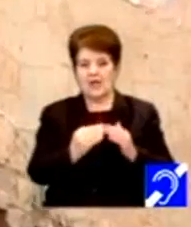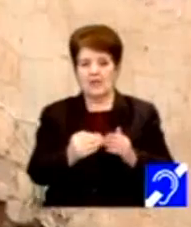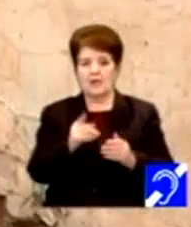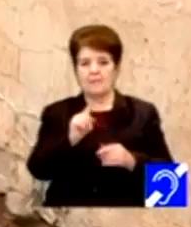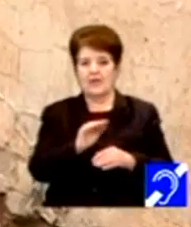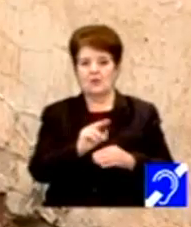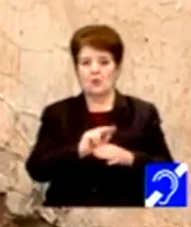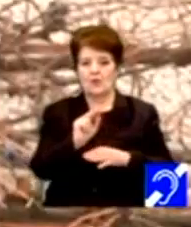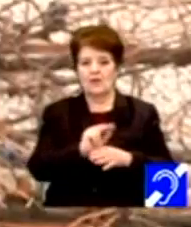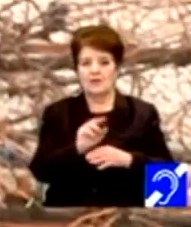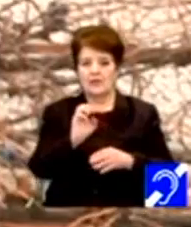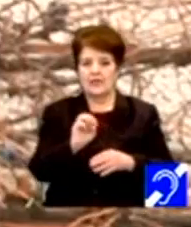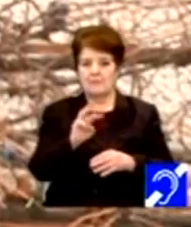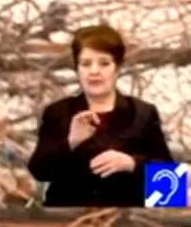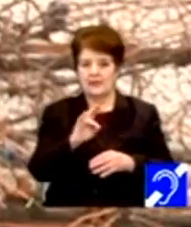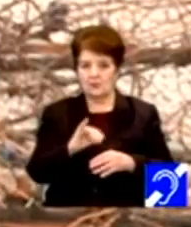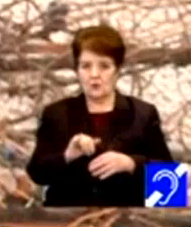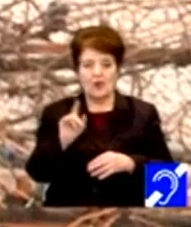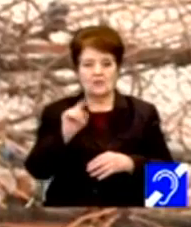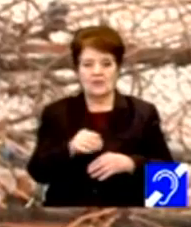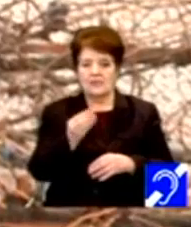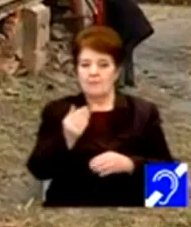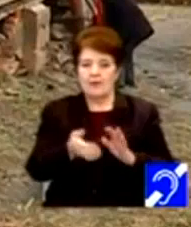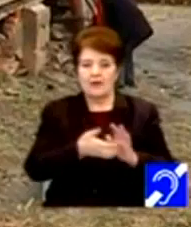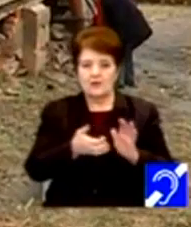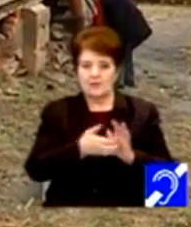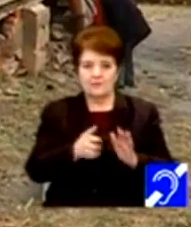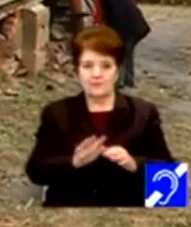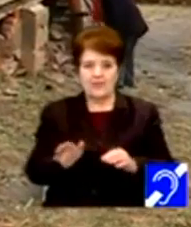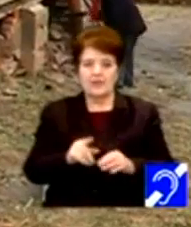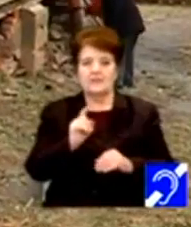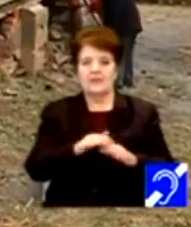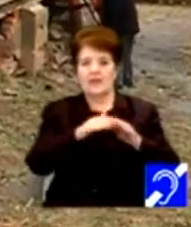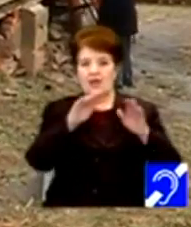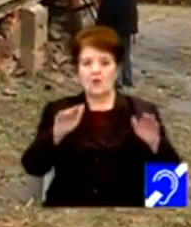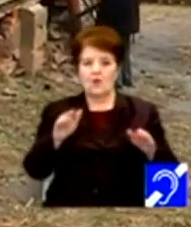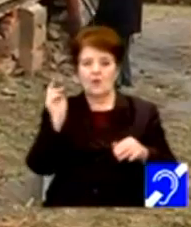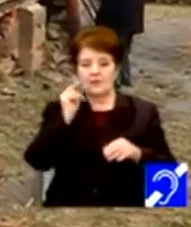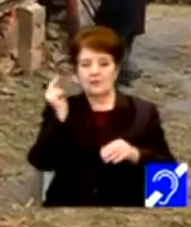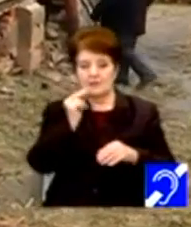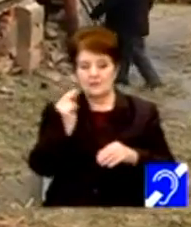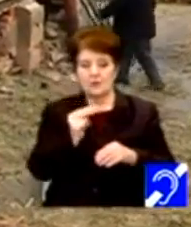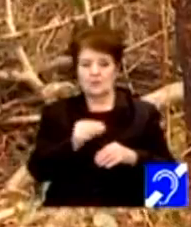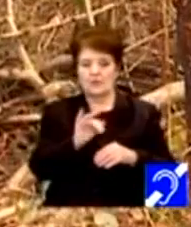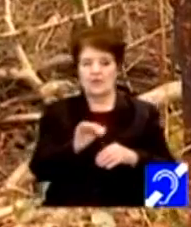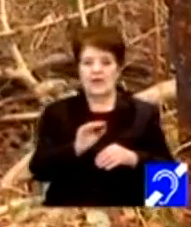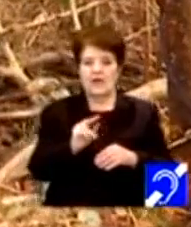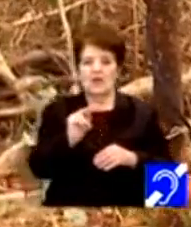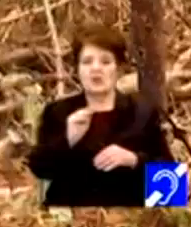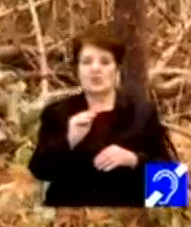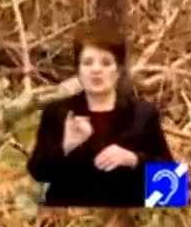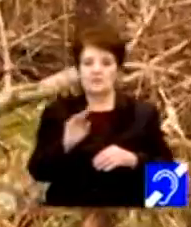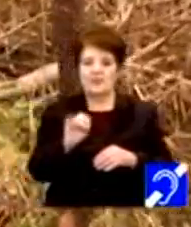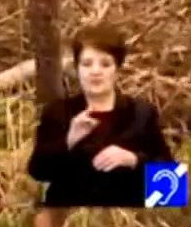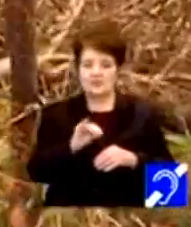pentru elevul său Mihai Eminescu. Acesta nu avea bani suficienți nici măcar să-i acopere studiile la gimnaziu. Anexa a fost făcută una